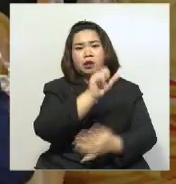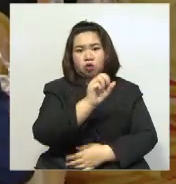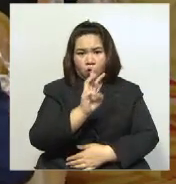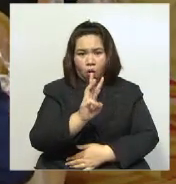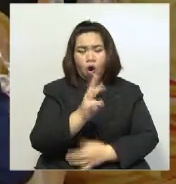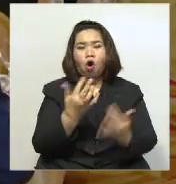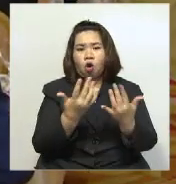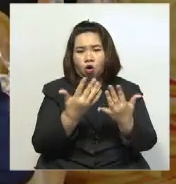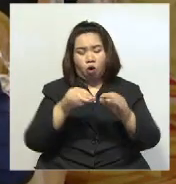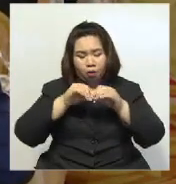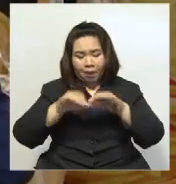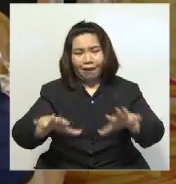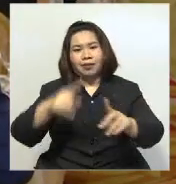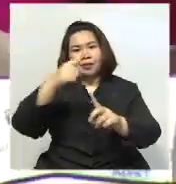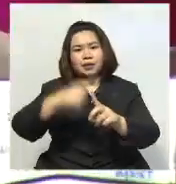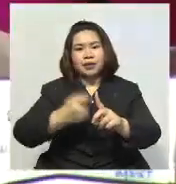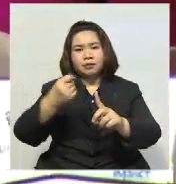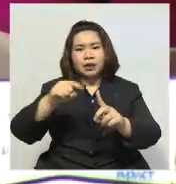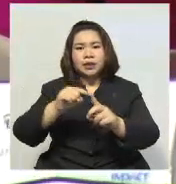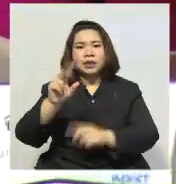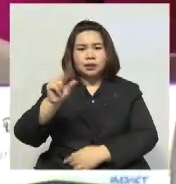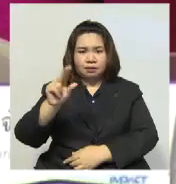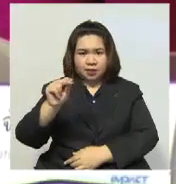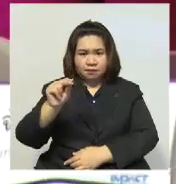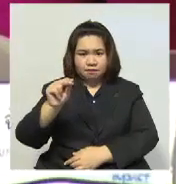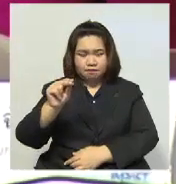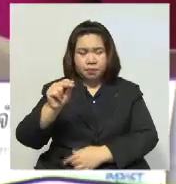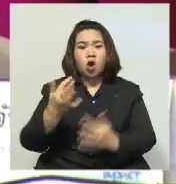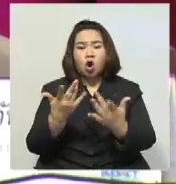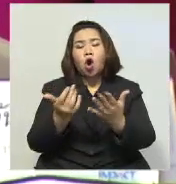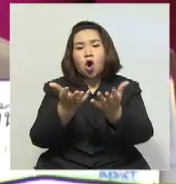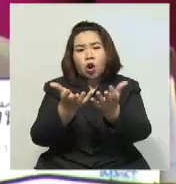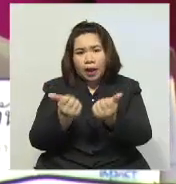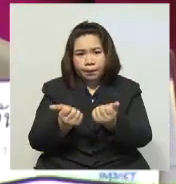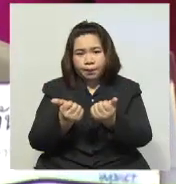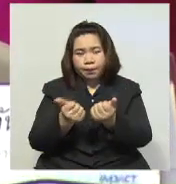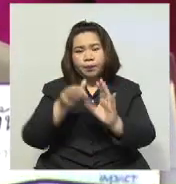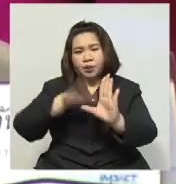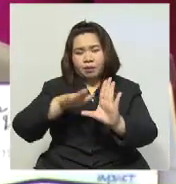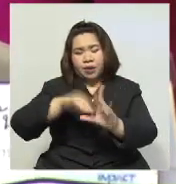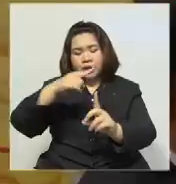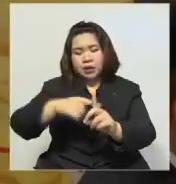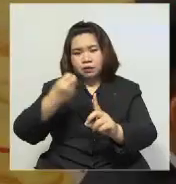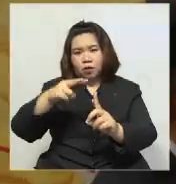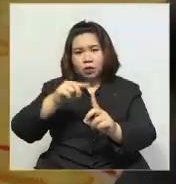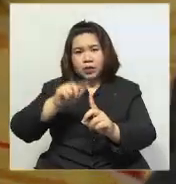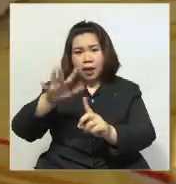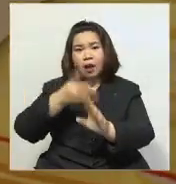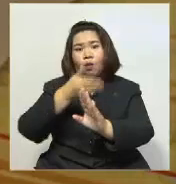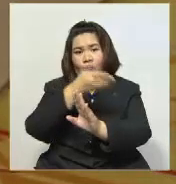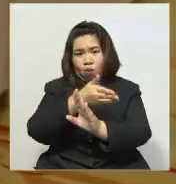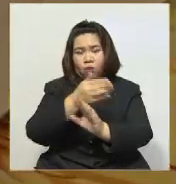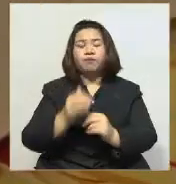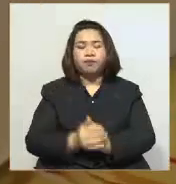จะประกาศใช้ในวันที่30พฤศจิกายนนี้และจะประกาศวันรับสมัครไม่เกินวันที่5ธันวาคมซึ่งการคั